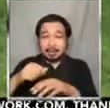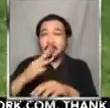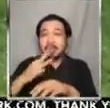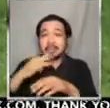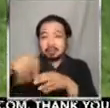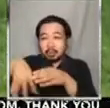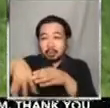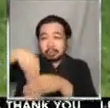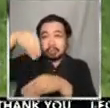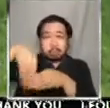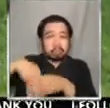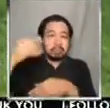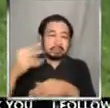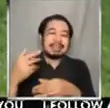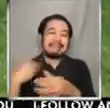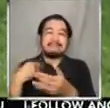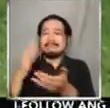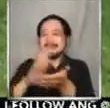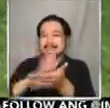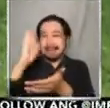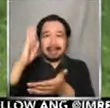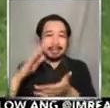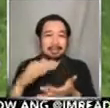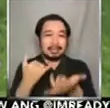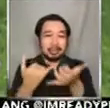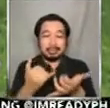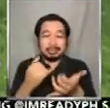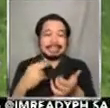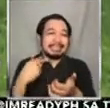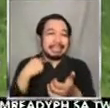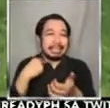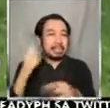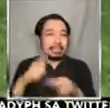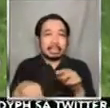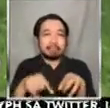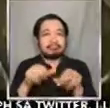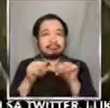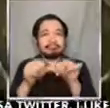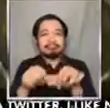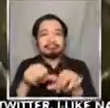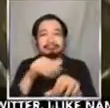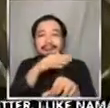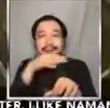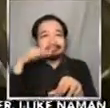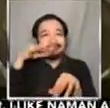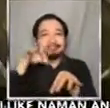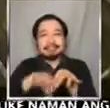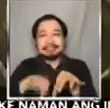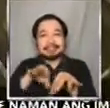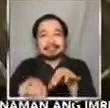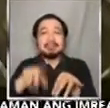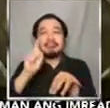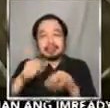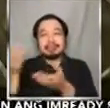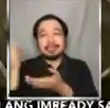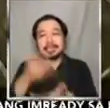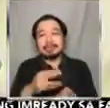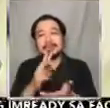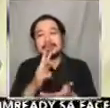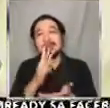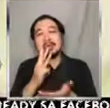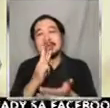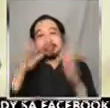kami makapagsasaka kung hindi sila, hindi nila kami mabibigyan ng tubig. Sa July 16 ang